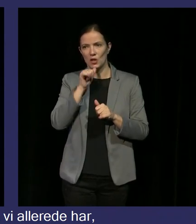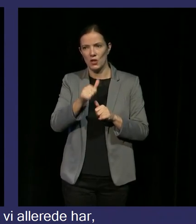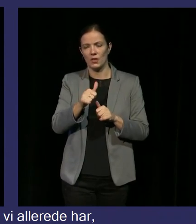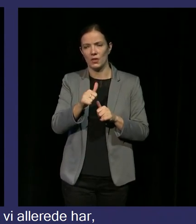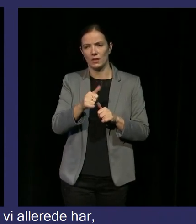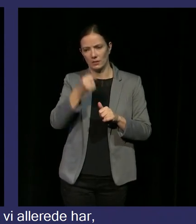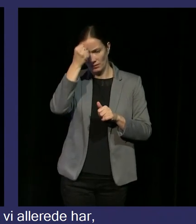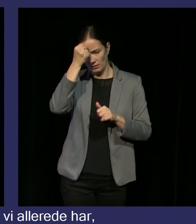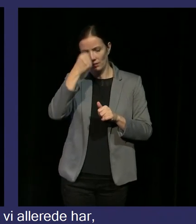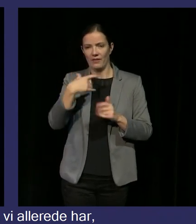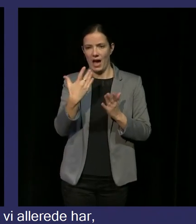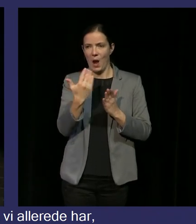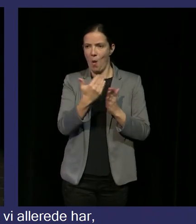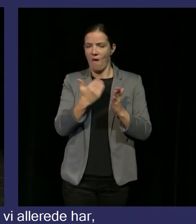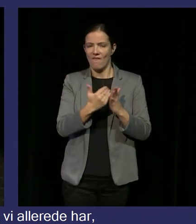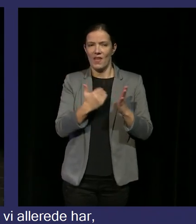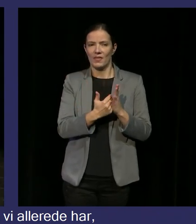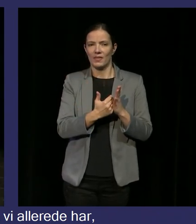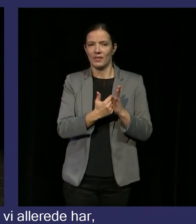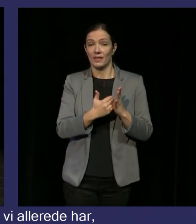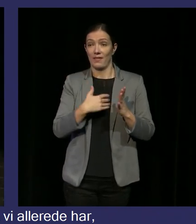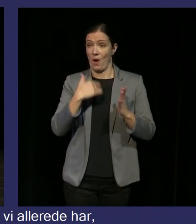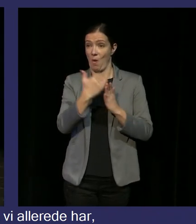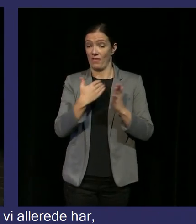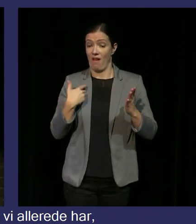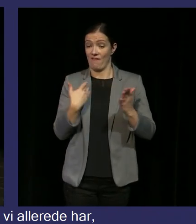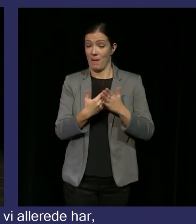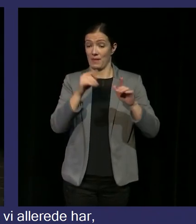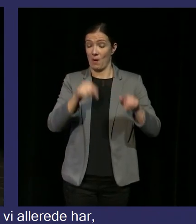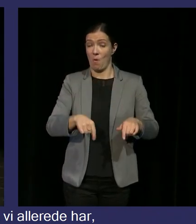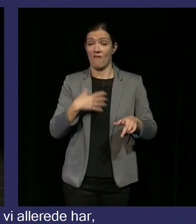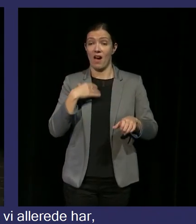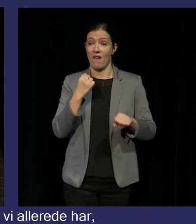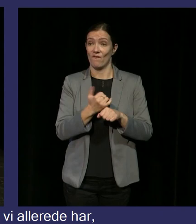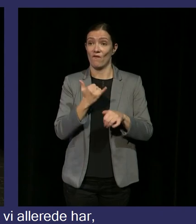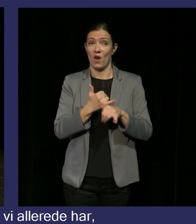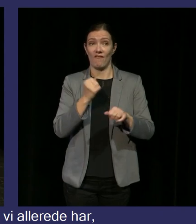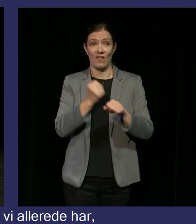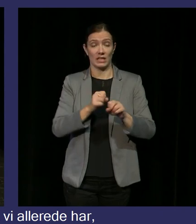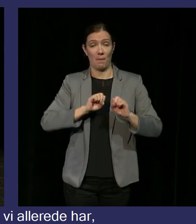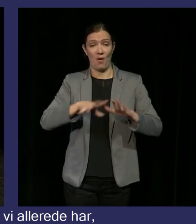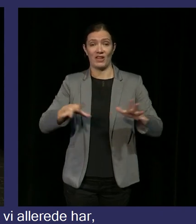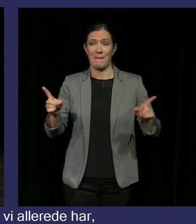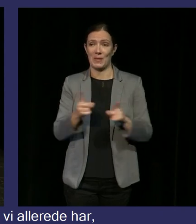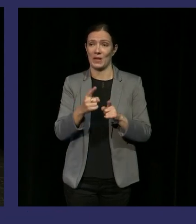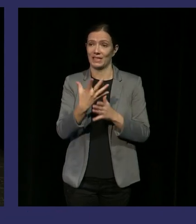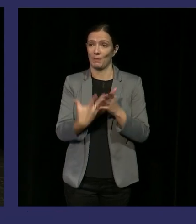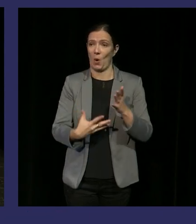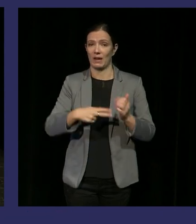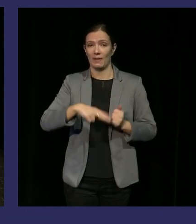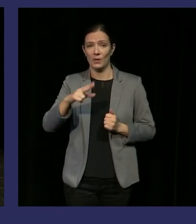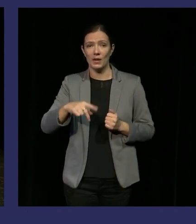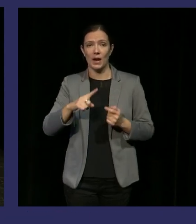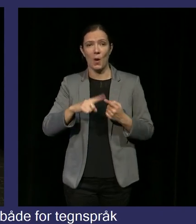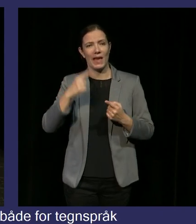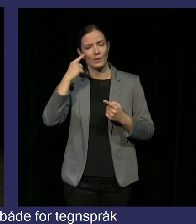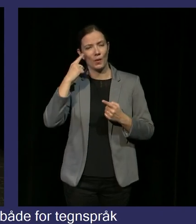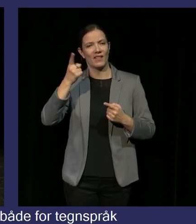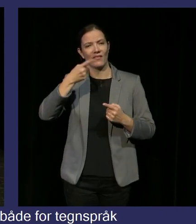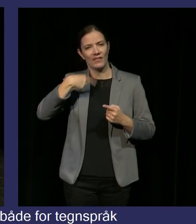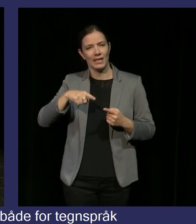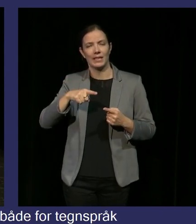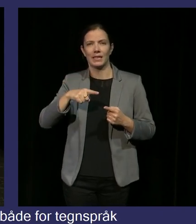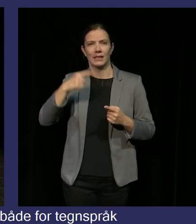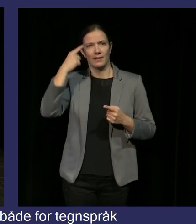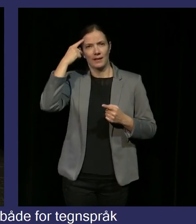undervurdere det loven de lovverket vi allerede har, og hva det faktisk har gjort for minoritetsspråk i Norge. Og jeg